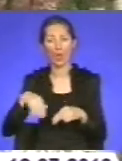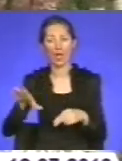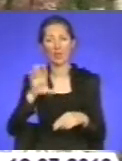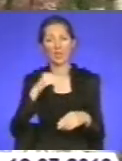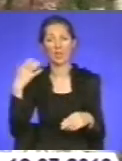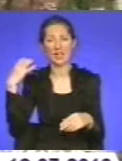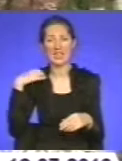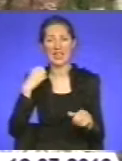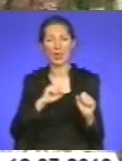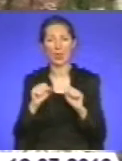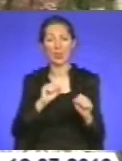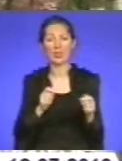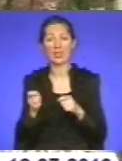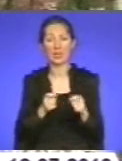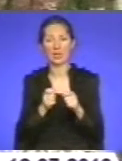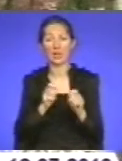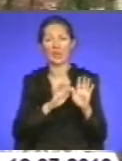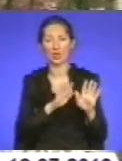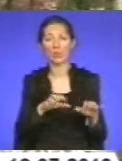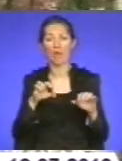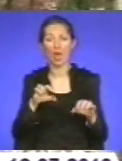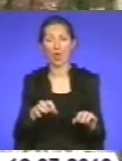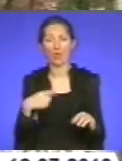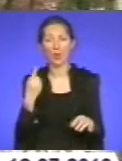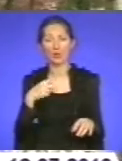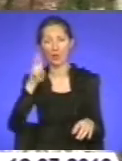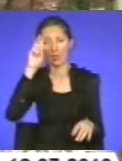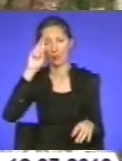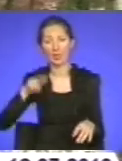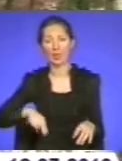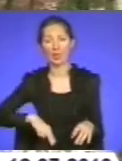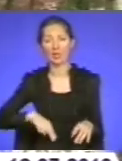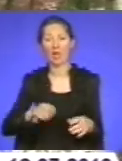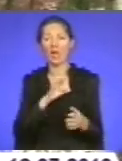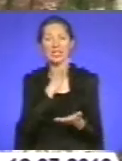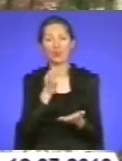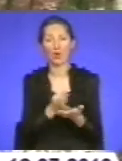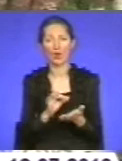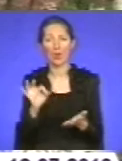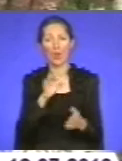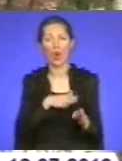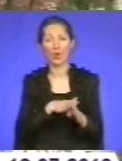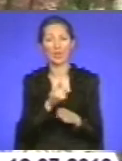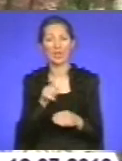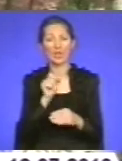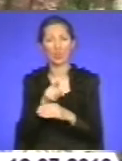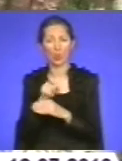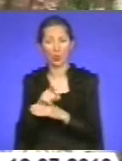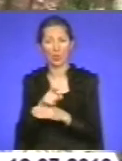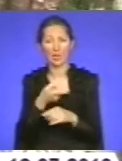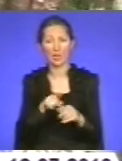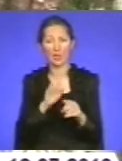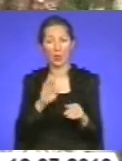начальники управлінь, департаментів, заступники голови обласної державної адміністрації прозвітували про виконання тих доручень, які їм